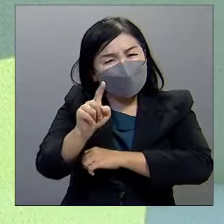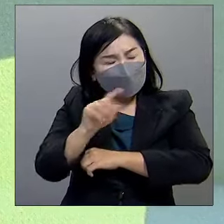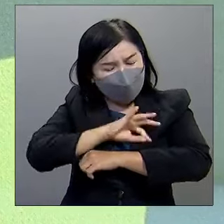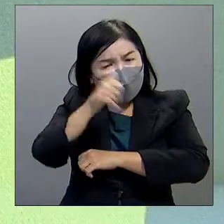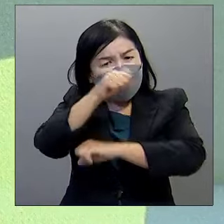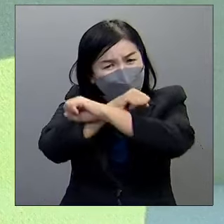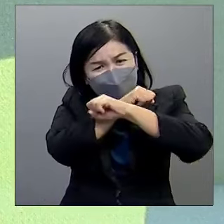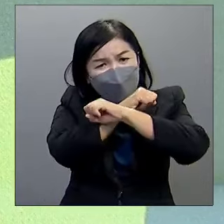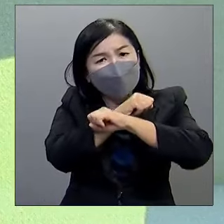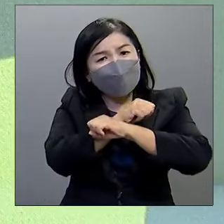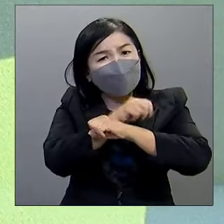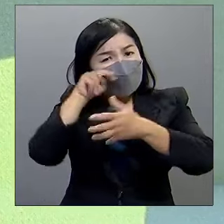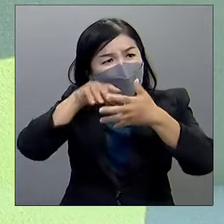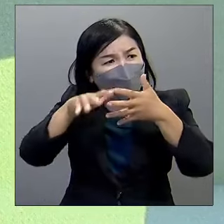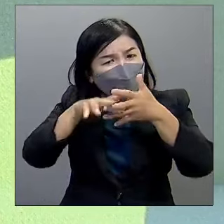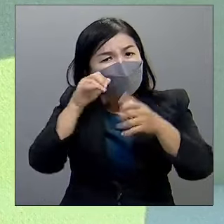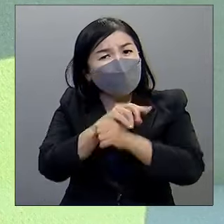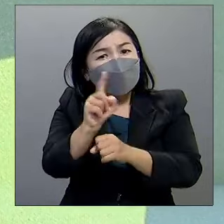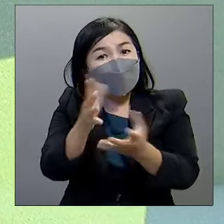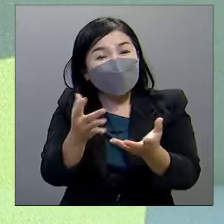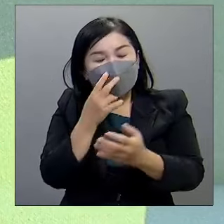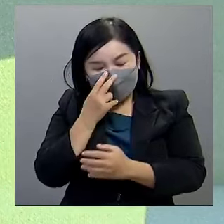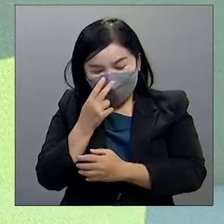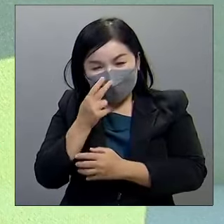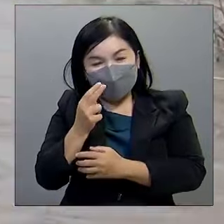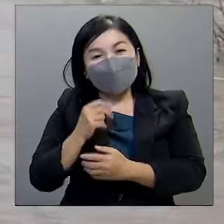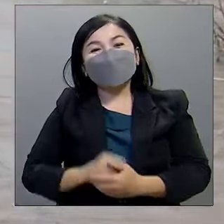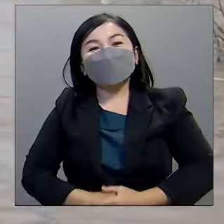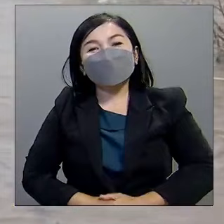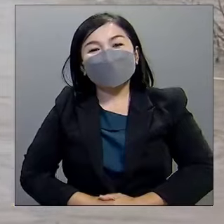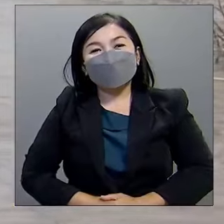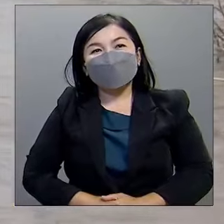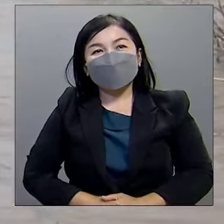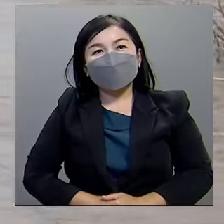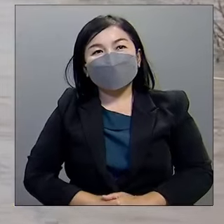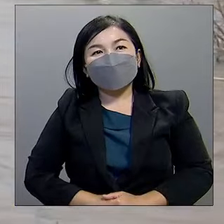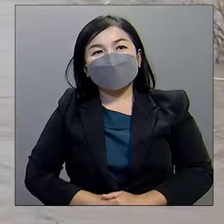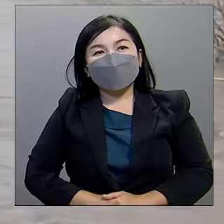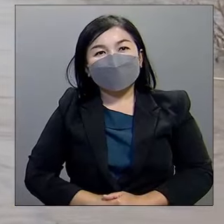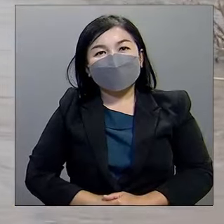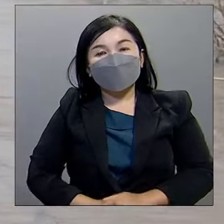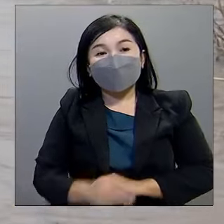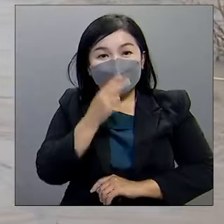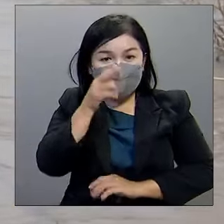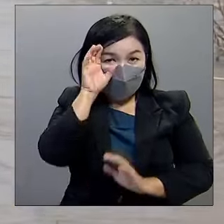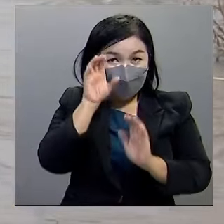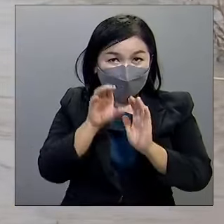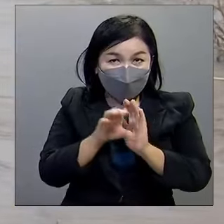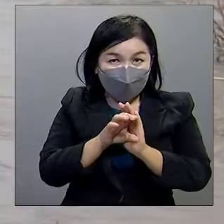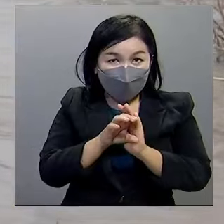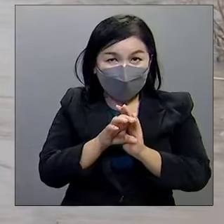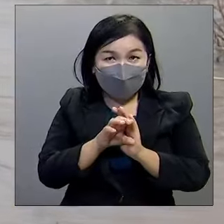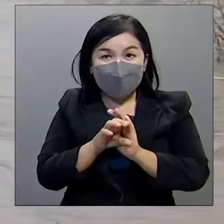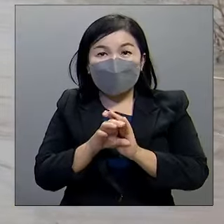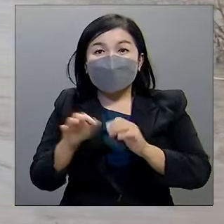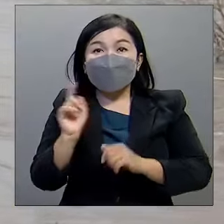ว่าทางมะพร้าวนี่มันจะกั้นน้ำได้ขนาดไหนยังไงไปชมด้วยกันเลยค่ะนี่ละค่ะคุณผู้ชมนี่นะ